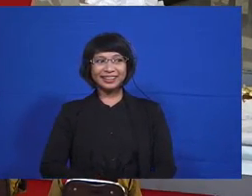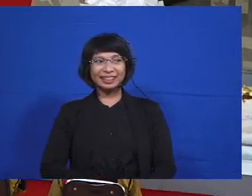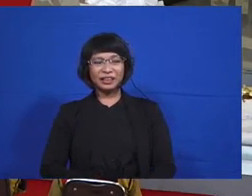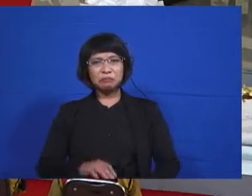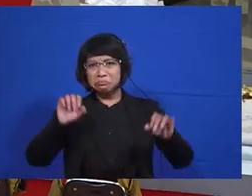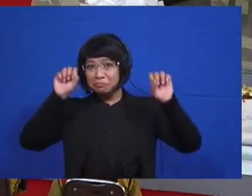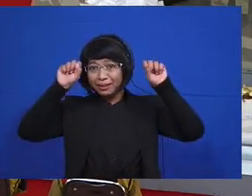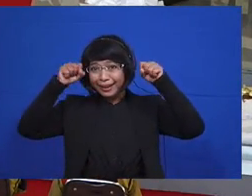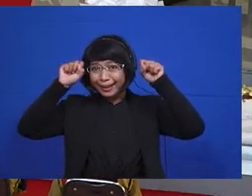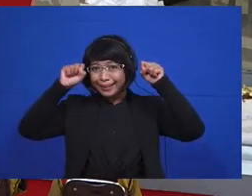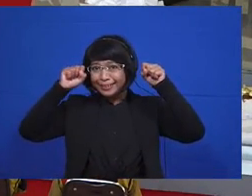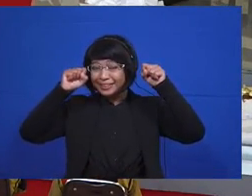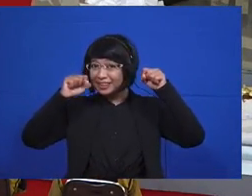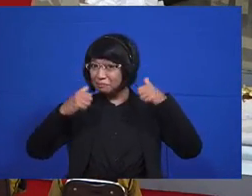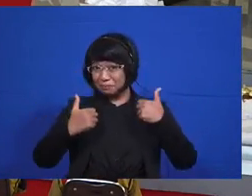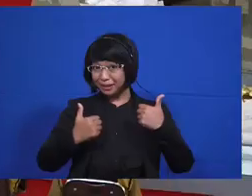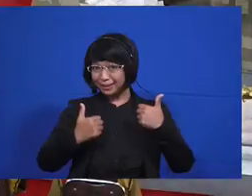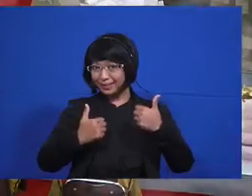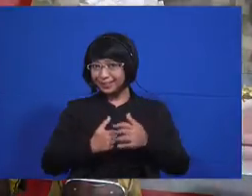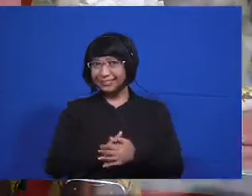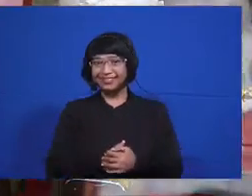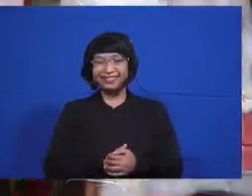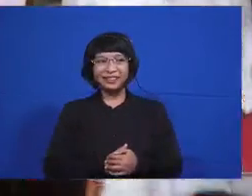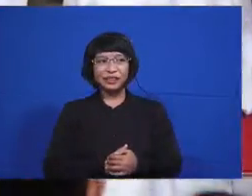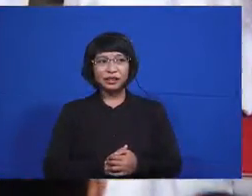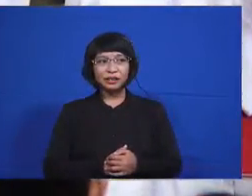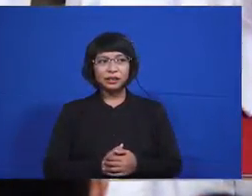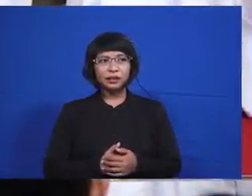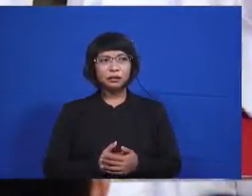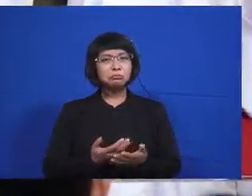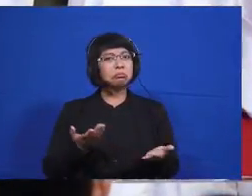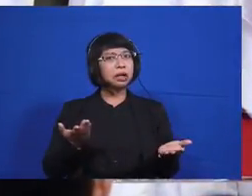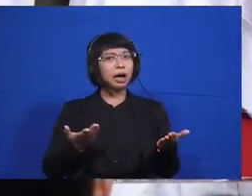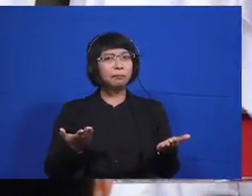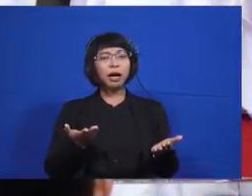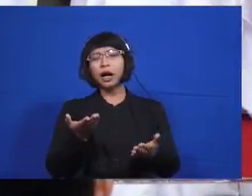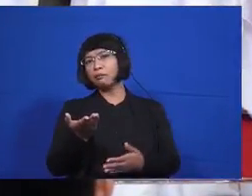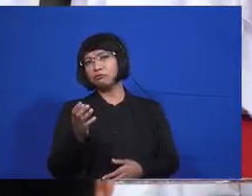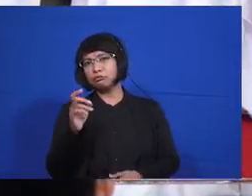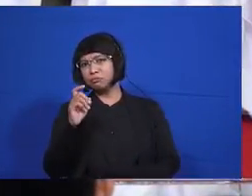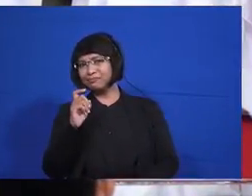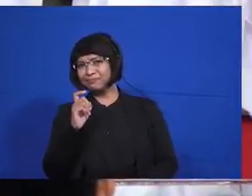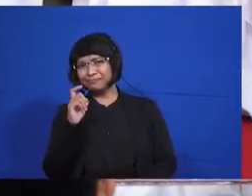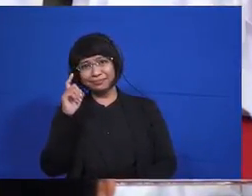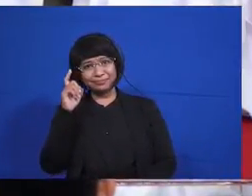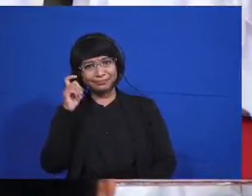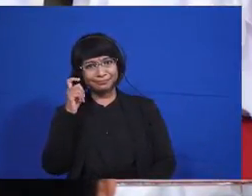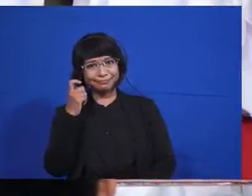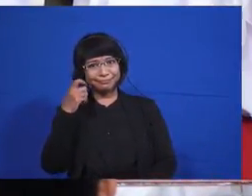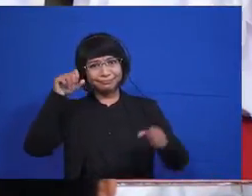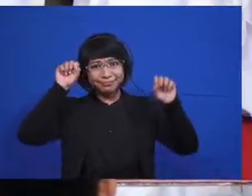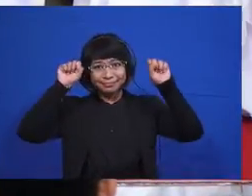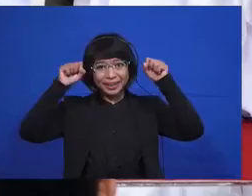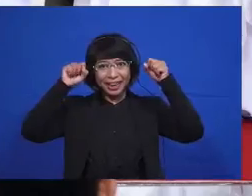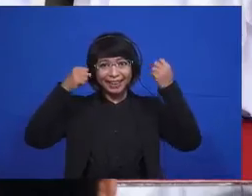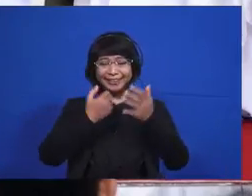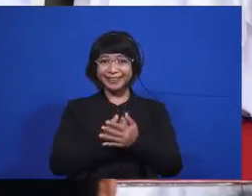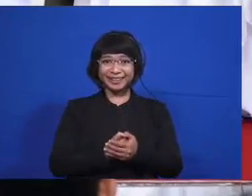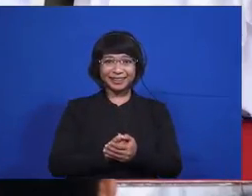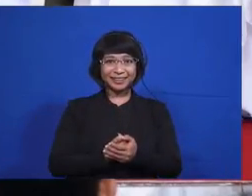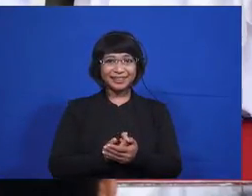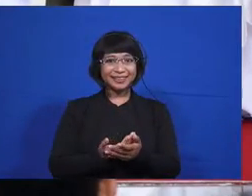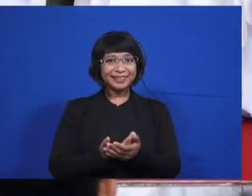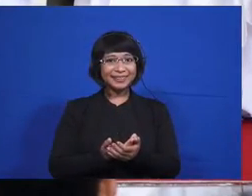Monsenyur. Betul ya. Kenapa kok diakon bisa mengatakan itu? Apakah ada keraguan, ada